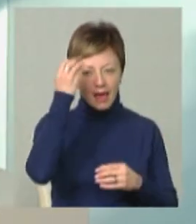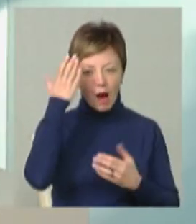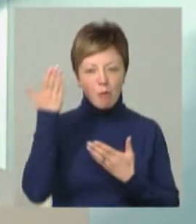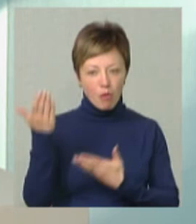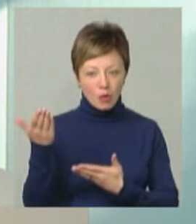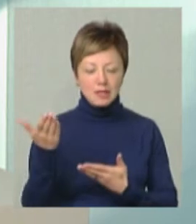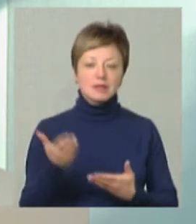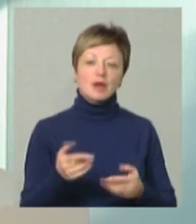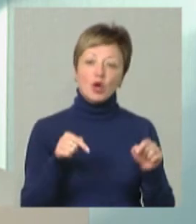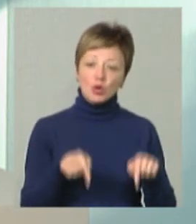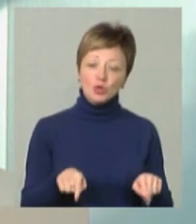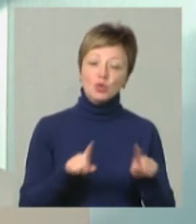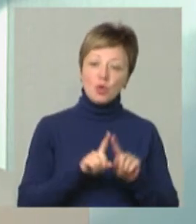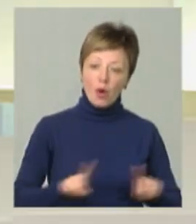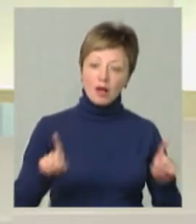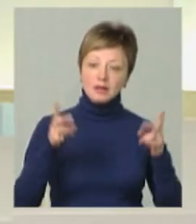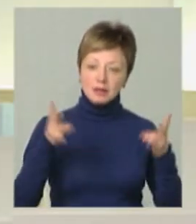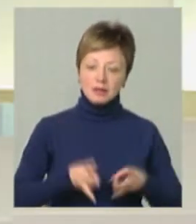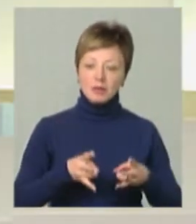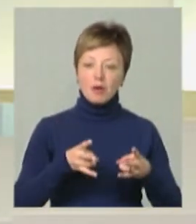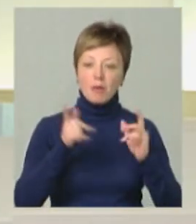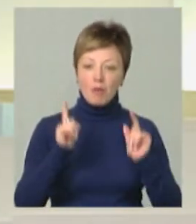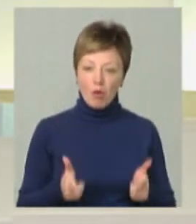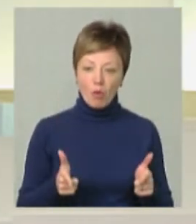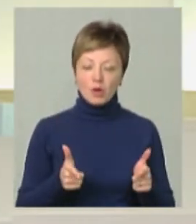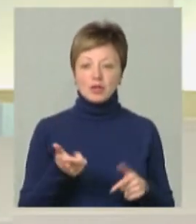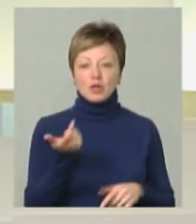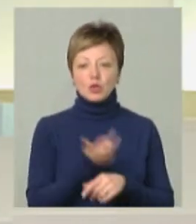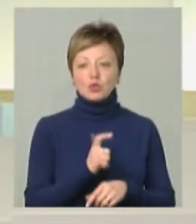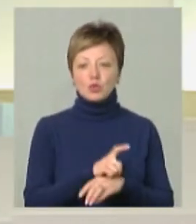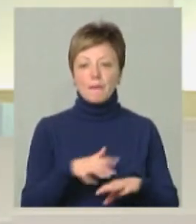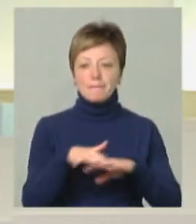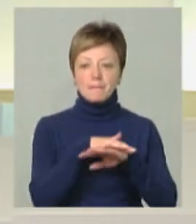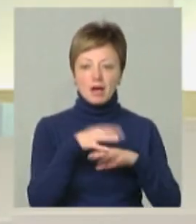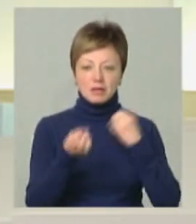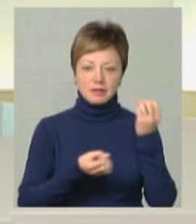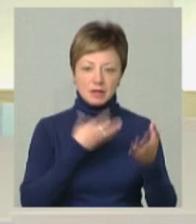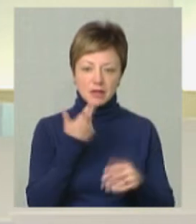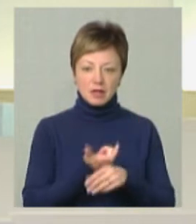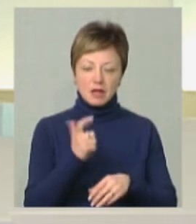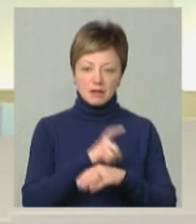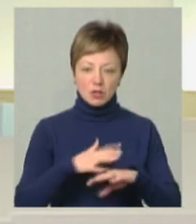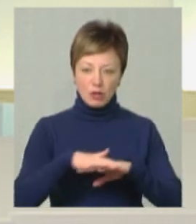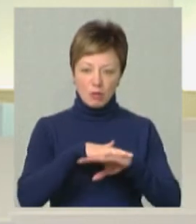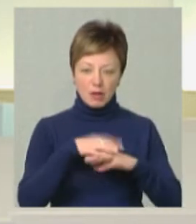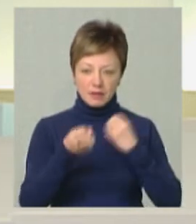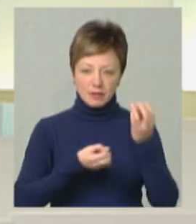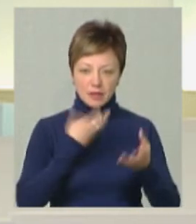тут певний якийсь нюанс, певно, треба, варто погодитися, тому що дуже масове цвітіння, надзвичайно масове